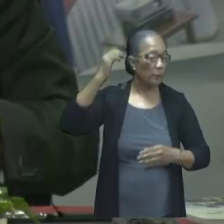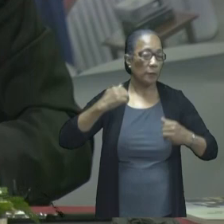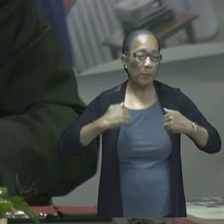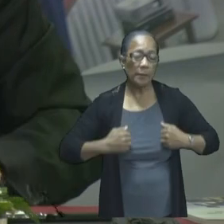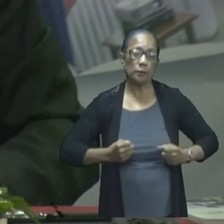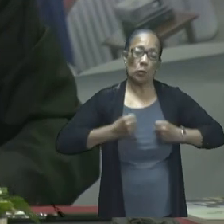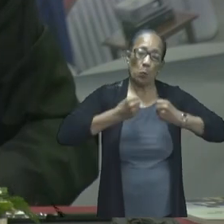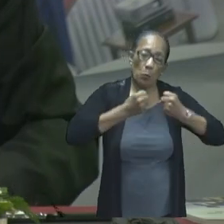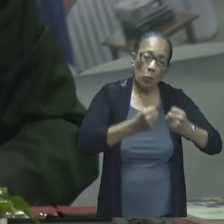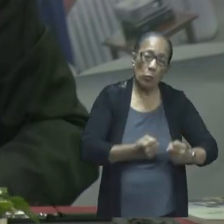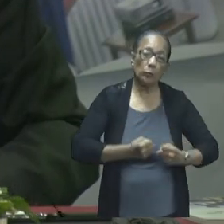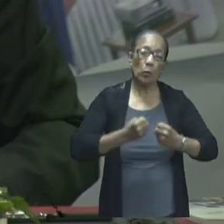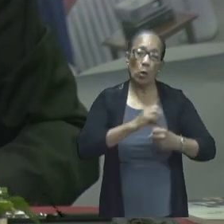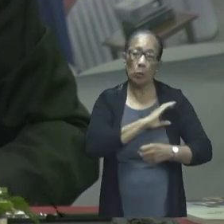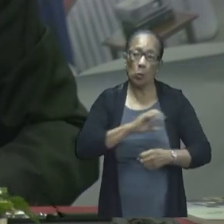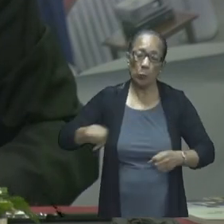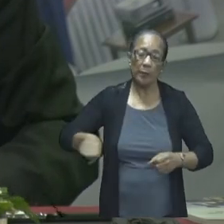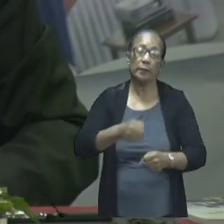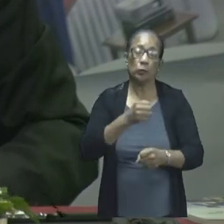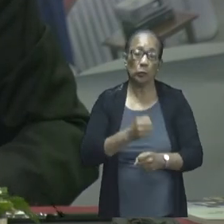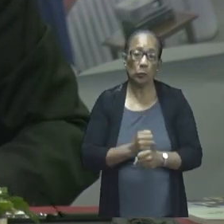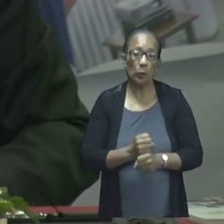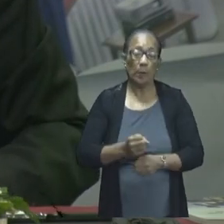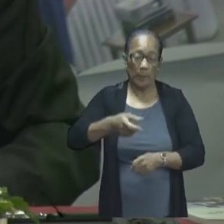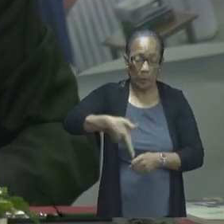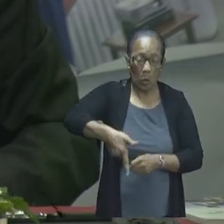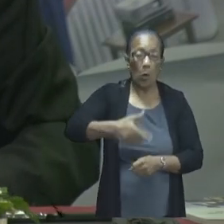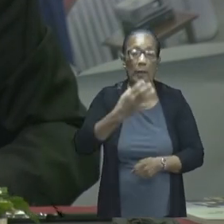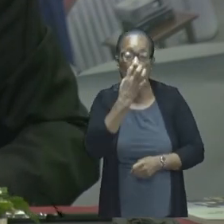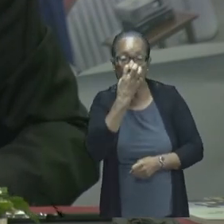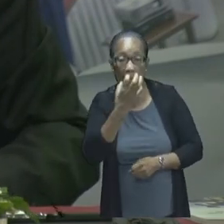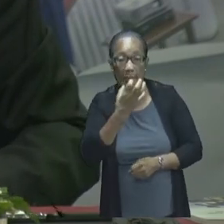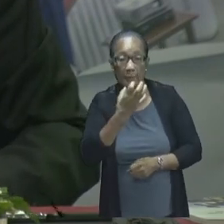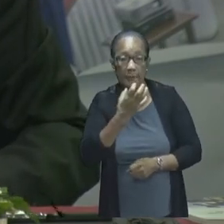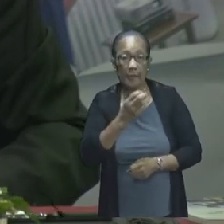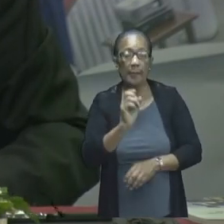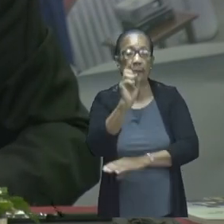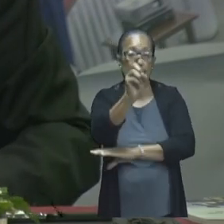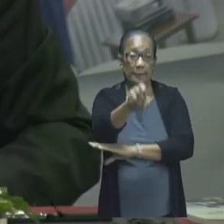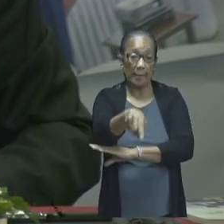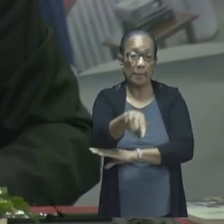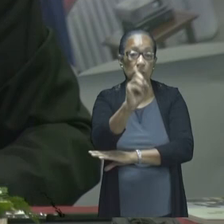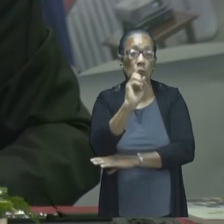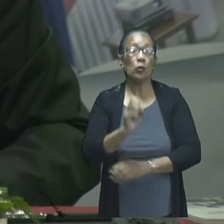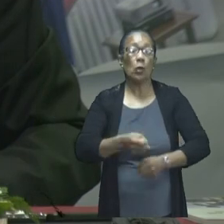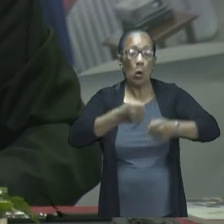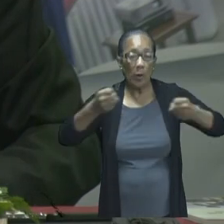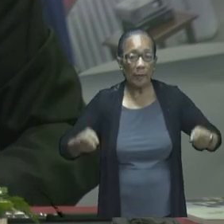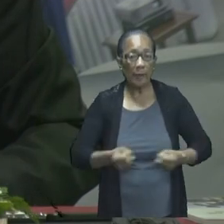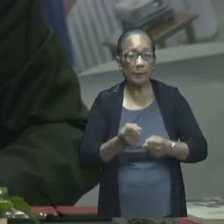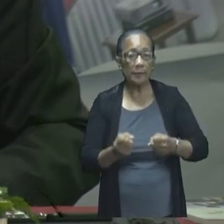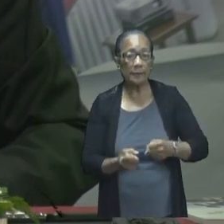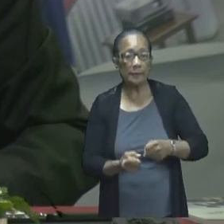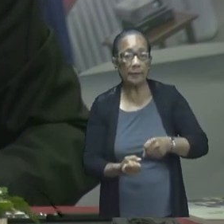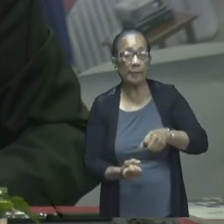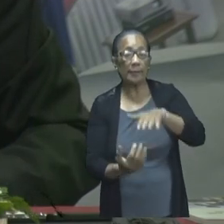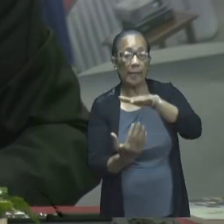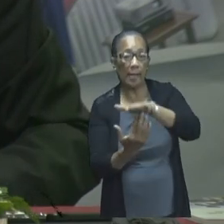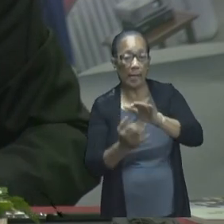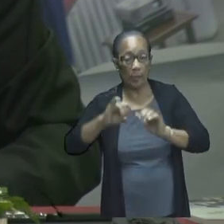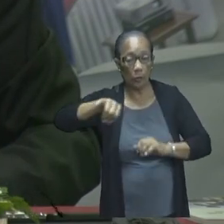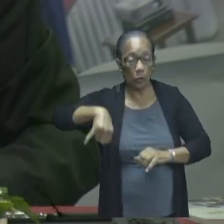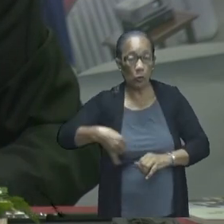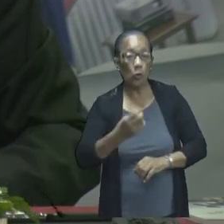om direct mee te doen met the oil and gas staatsolie organiseert de eind juni een grote